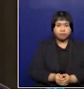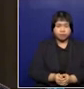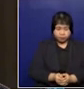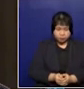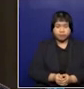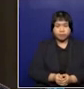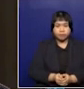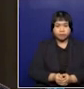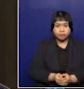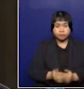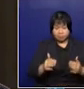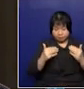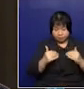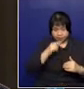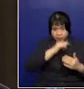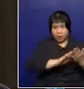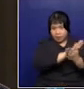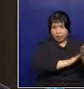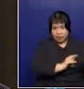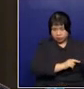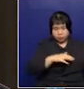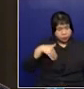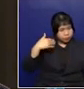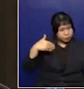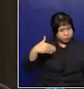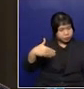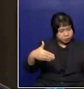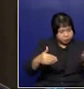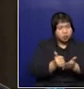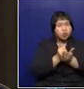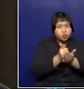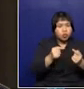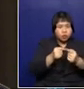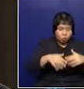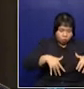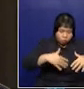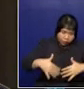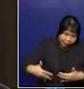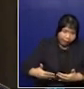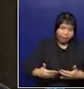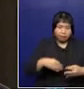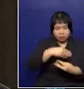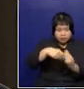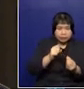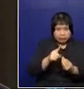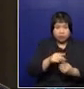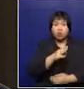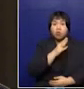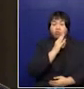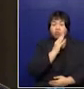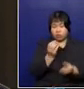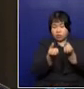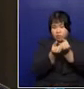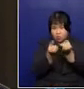ข้อต่อไปฮะประเทศต้องดำเนินไปและแก้ปัญหาปากท้องและเศรษฐกิจเมื่อแก้รัฐธรรมนูญ